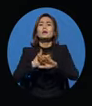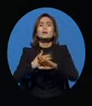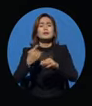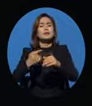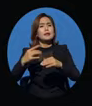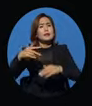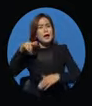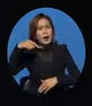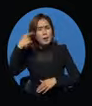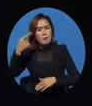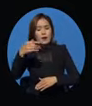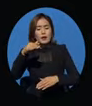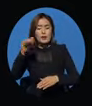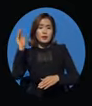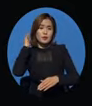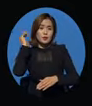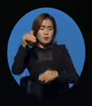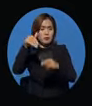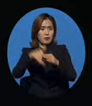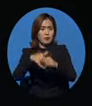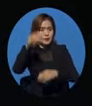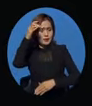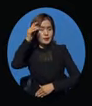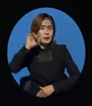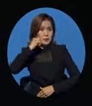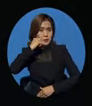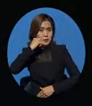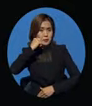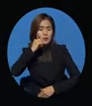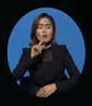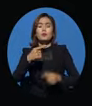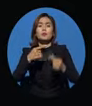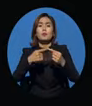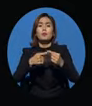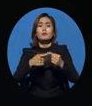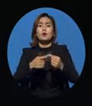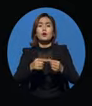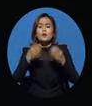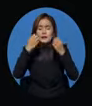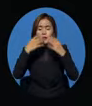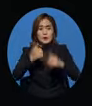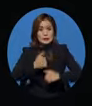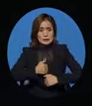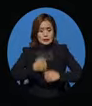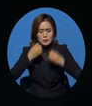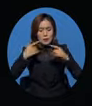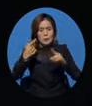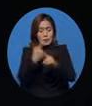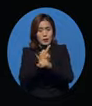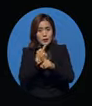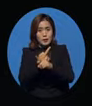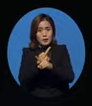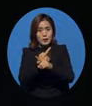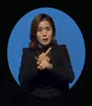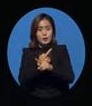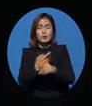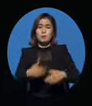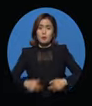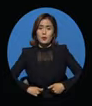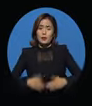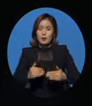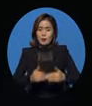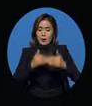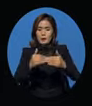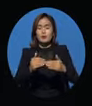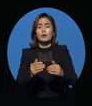기대하기 어렵습니다 먼저 저는 지킬 것은 지키고 고칠 것을 고치는 분열과 패배가 아니라 단결과